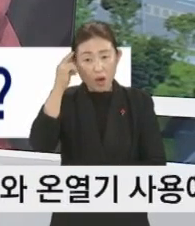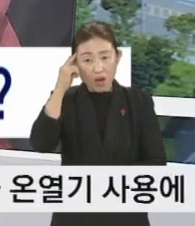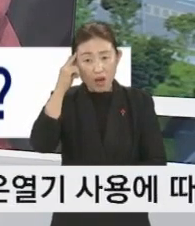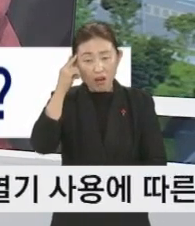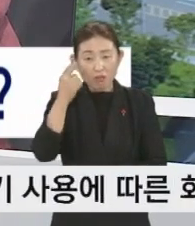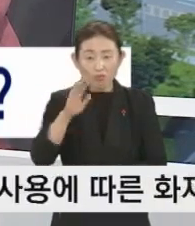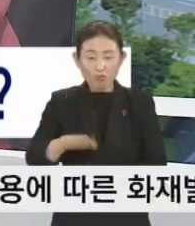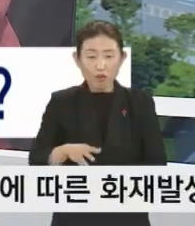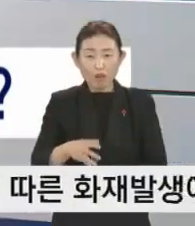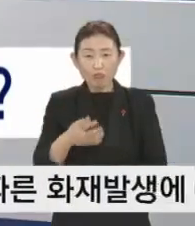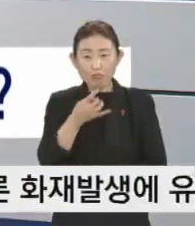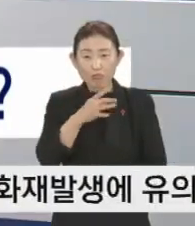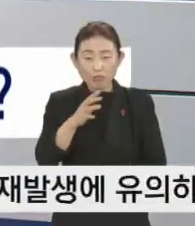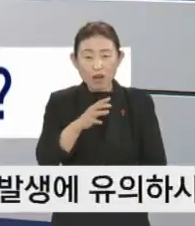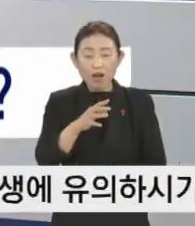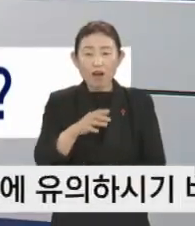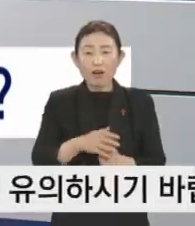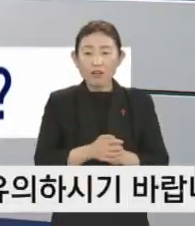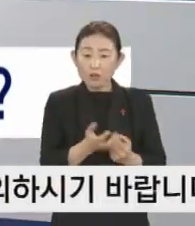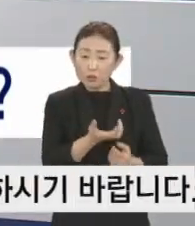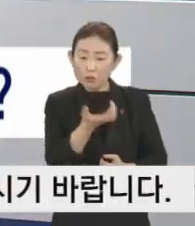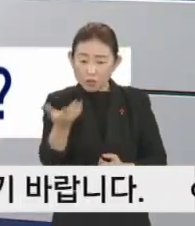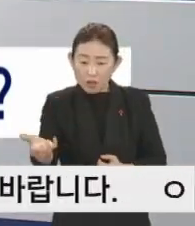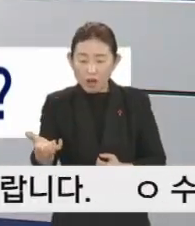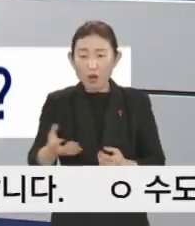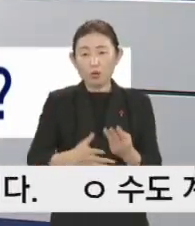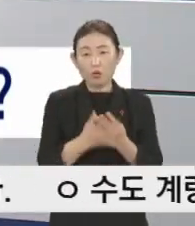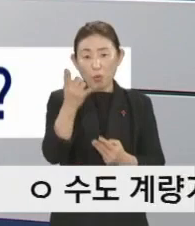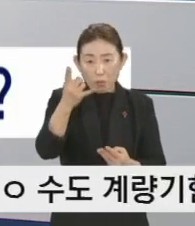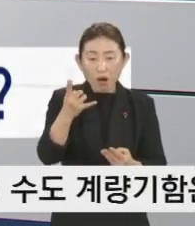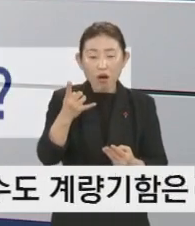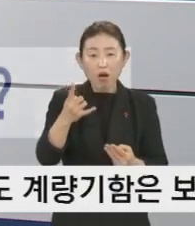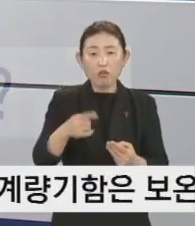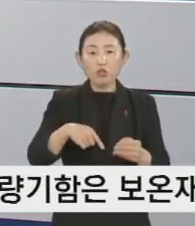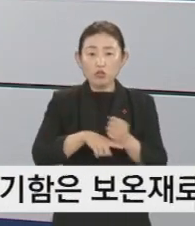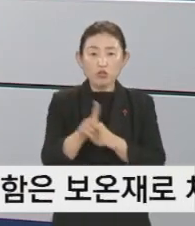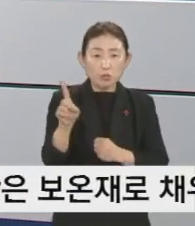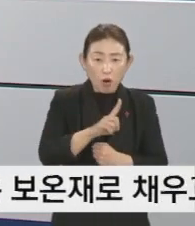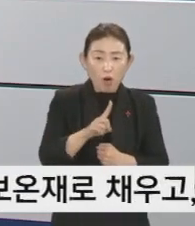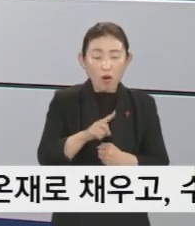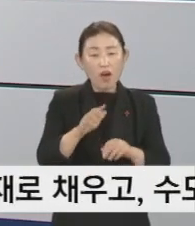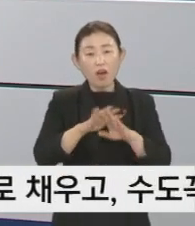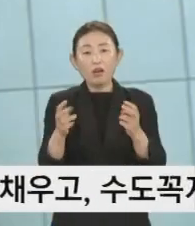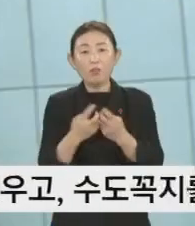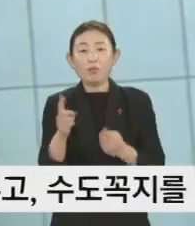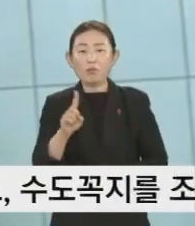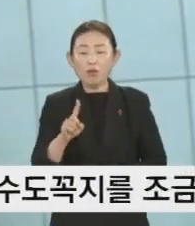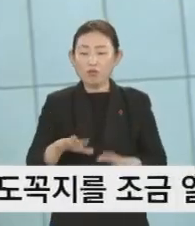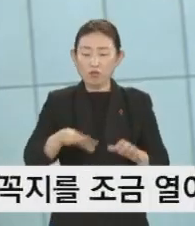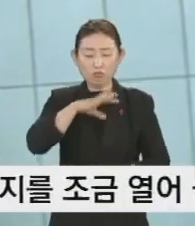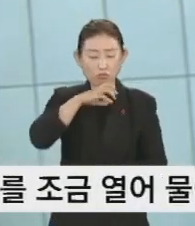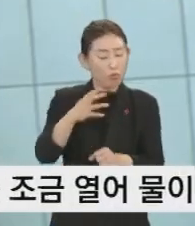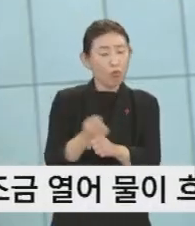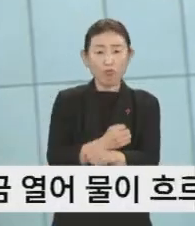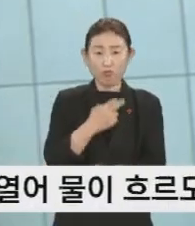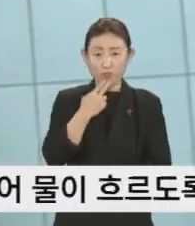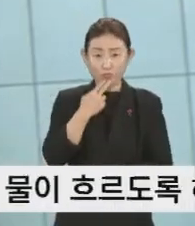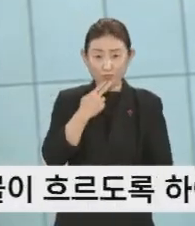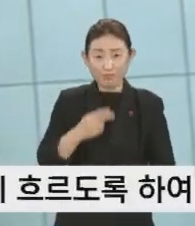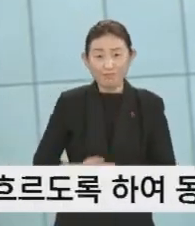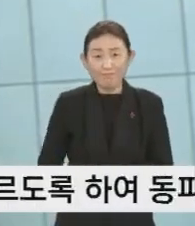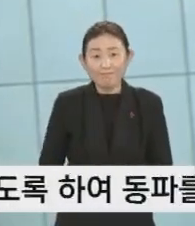통폐합을 추진하는 이유가 무엇인지, 또 해당 지역에 대책은 마련이 돼 있는지 궁금합니다. 큰 반발은 없고요.